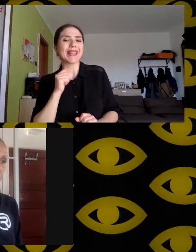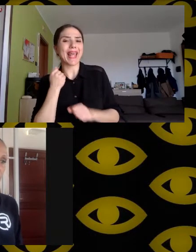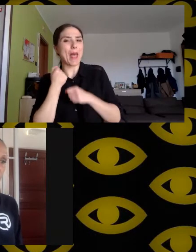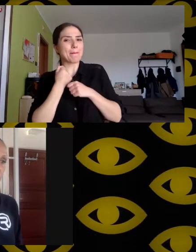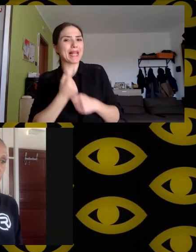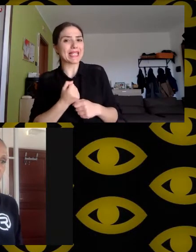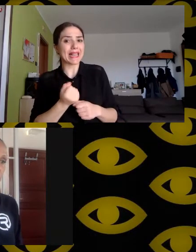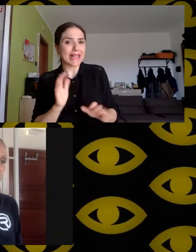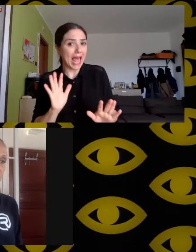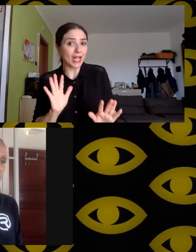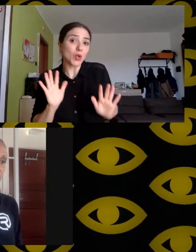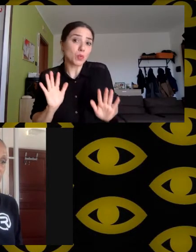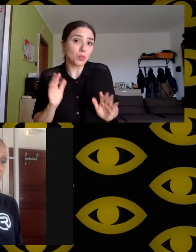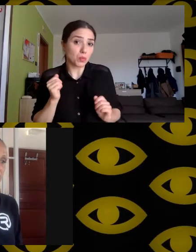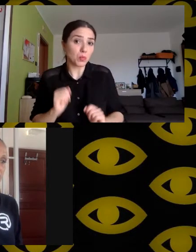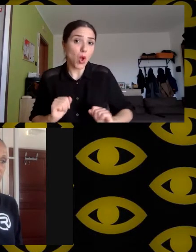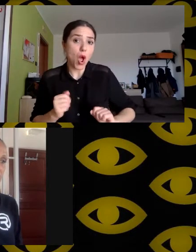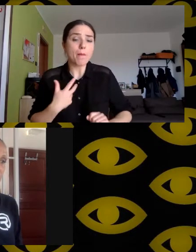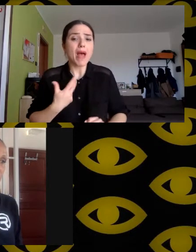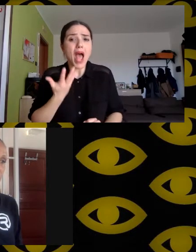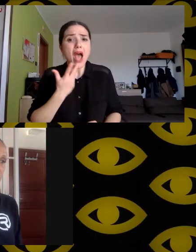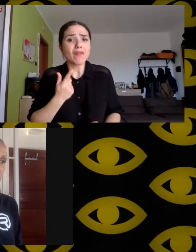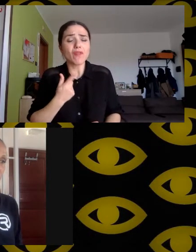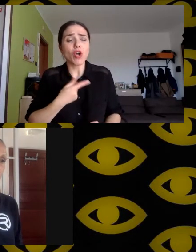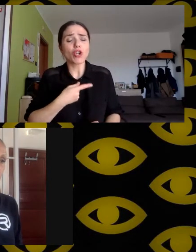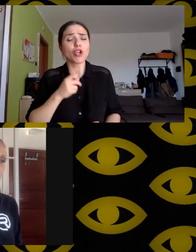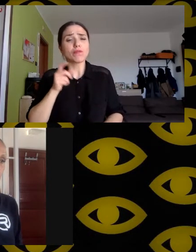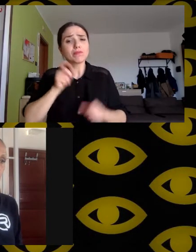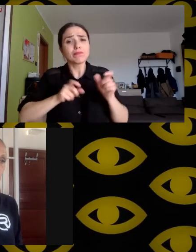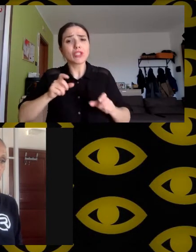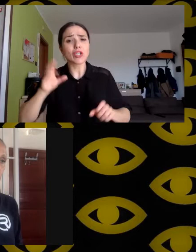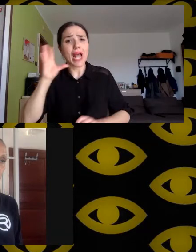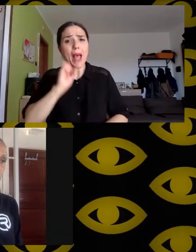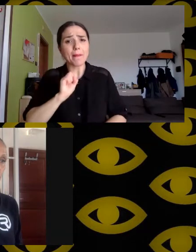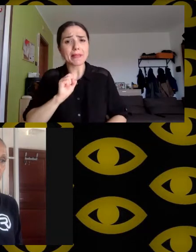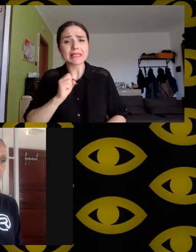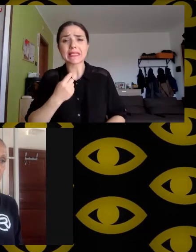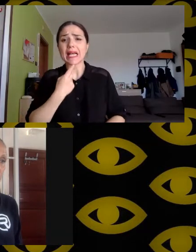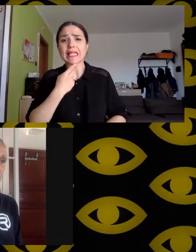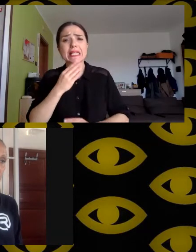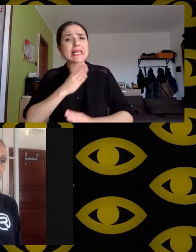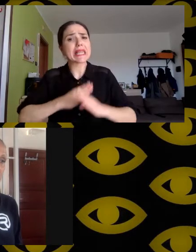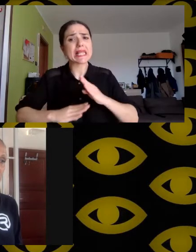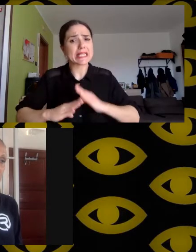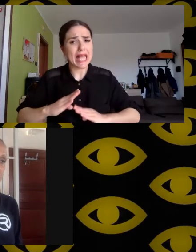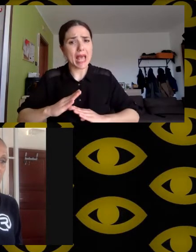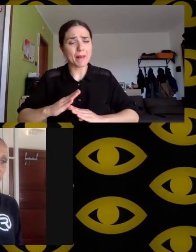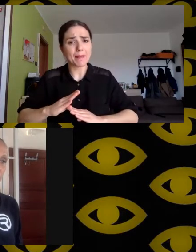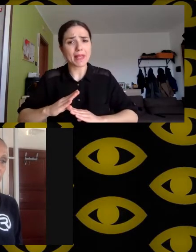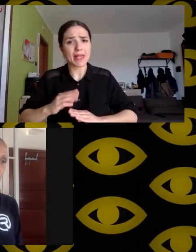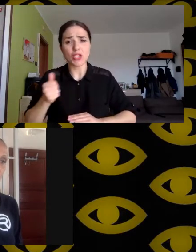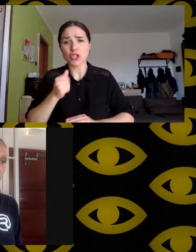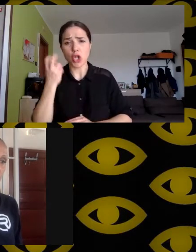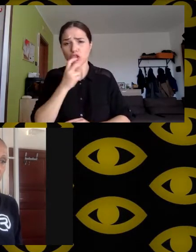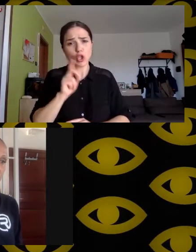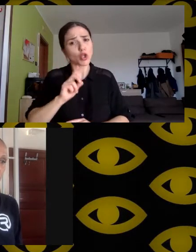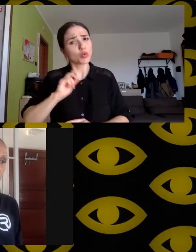che la gente, voglio che capisca che essere disabili, non parlo soltanto dei non vedenti, essere